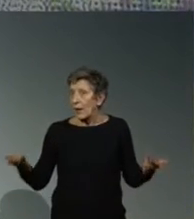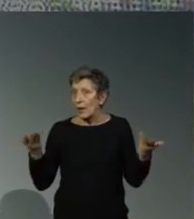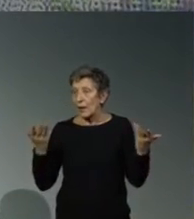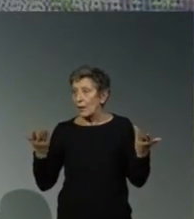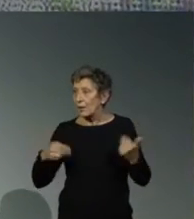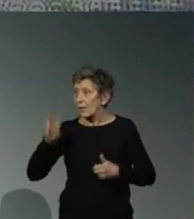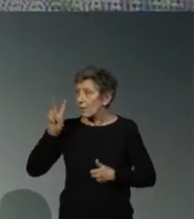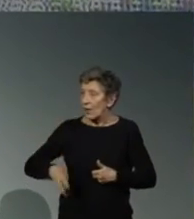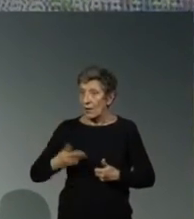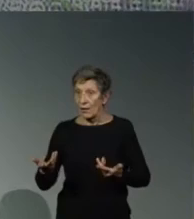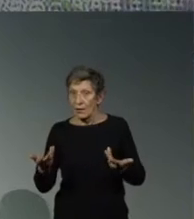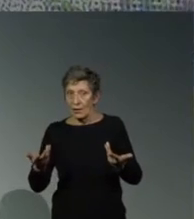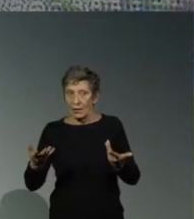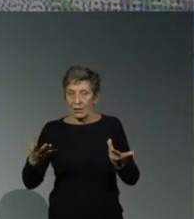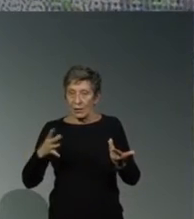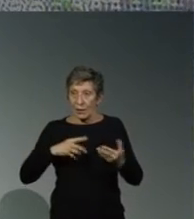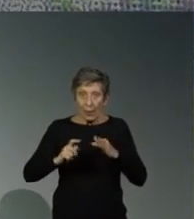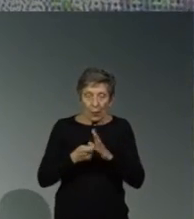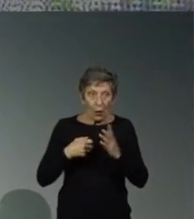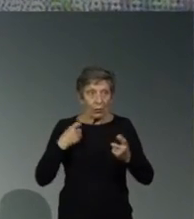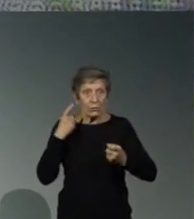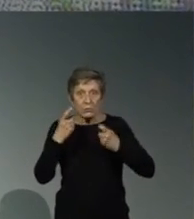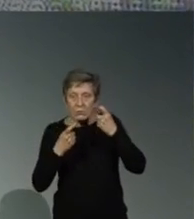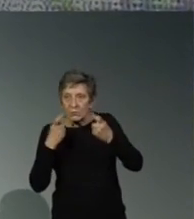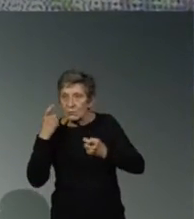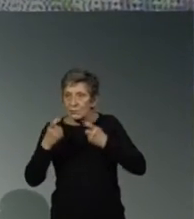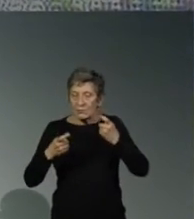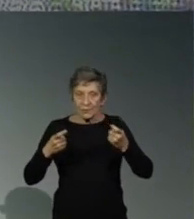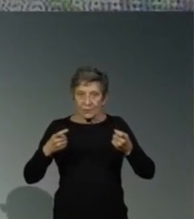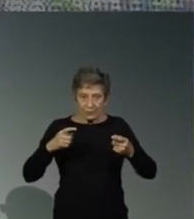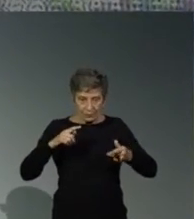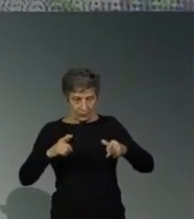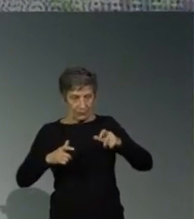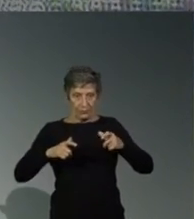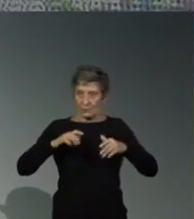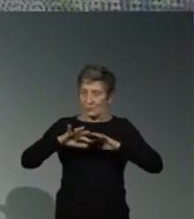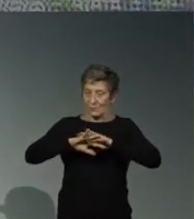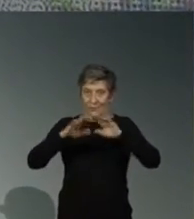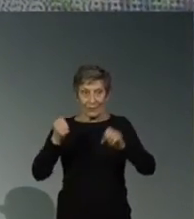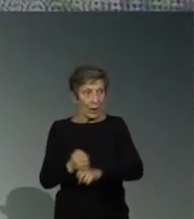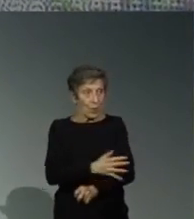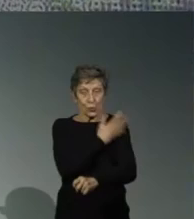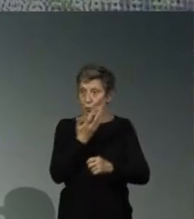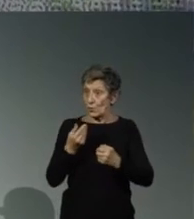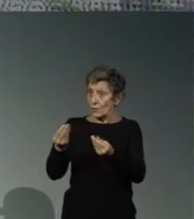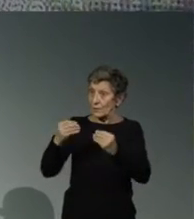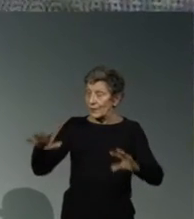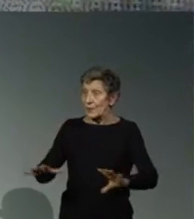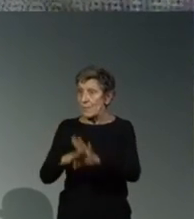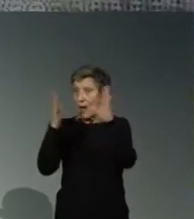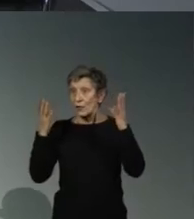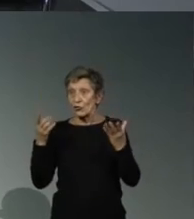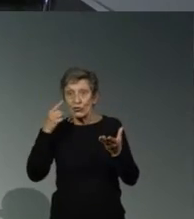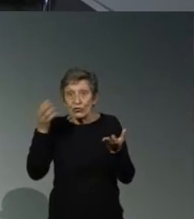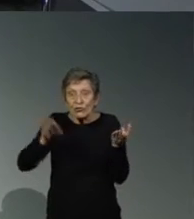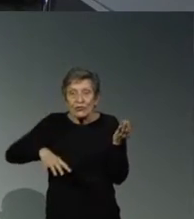de déséquilibre, de réflexion, d'émotion, et en fait, des choses qui ont fait générer d'émotion. Des images. Oui, parce que quand on lit quelque chose, en fait, on est toujours